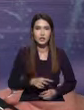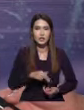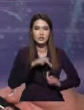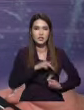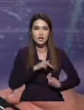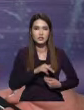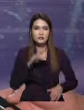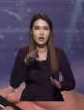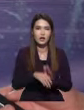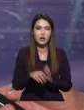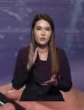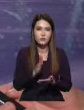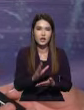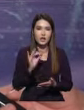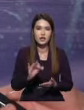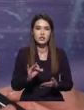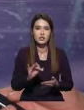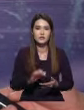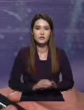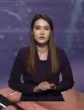ретінде және